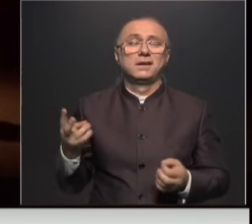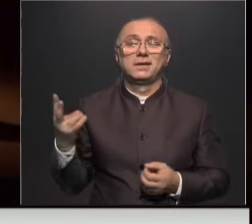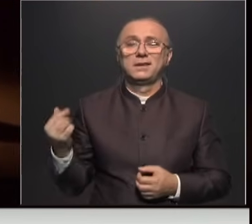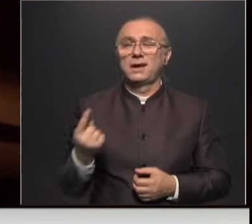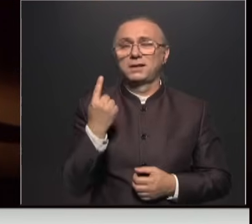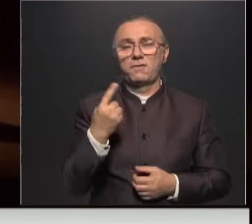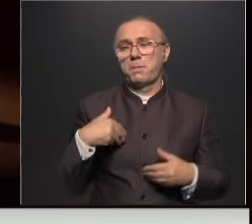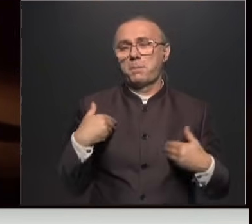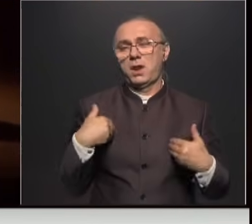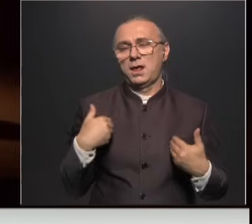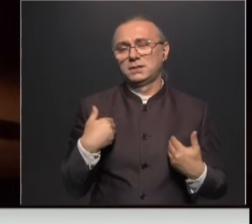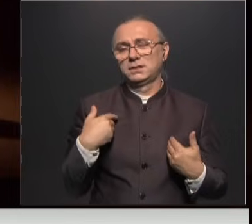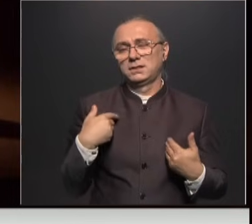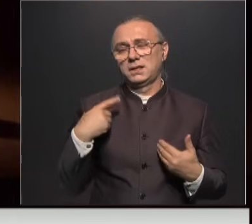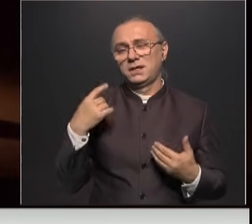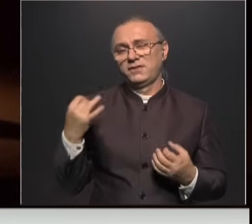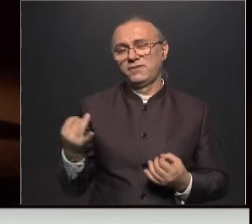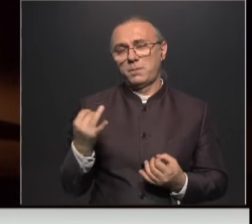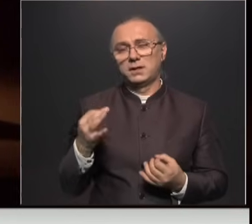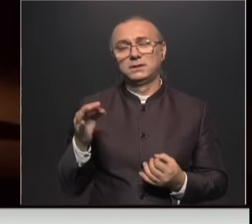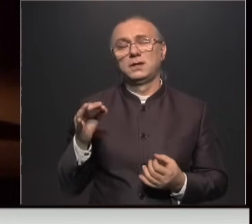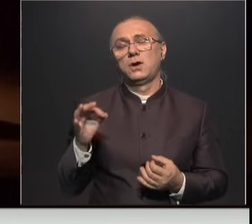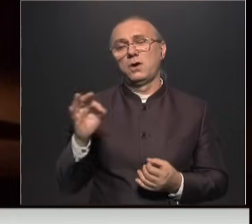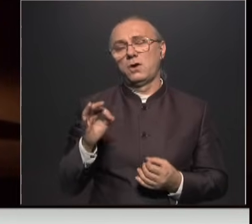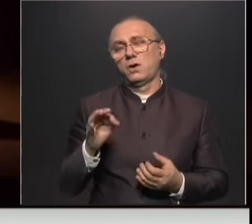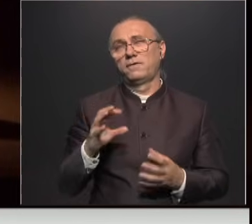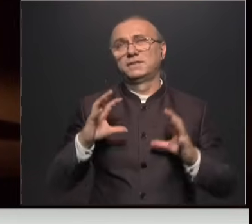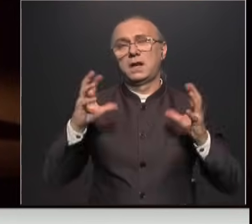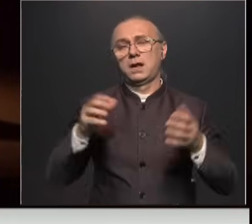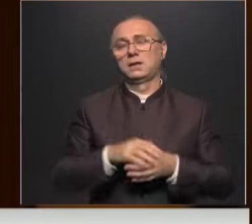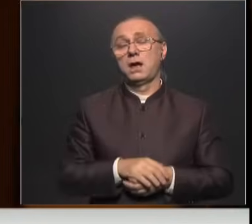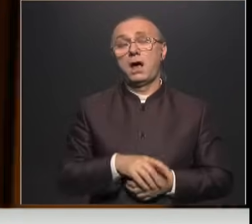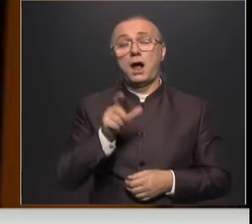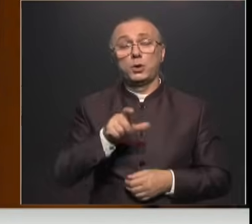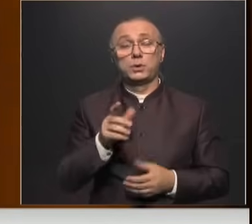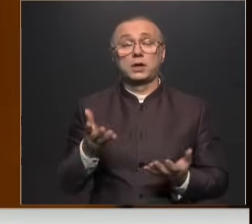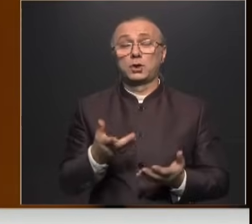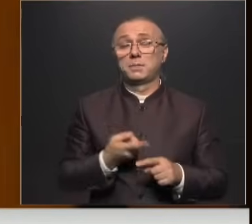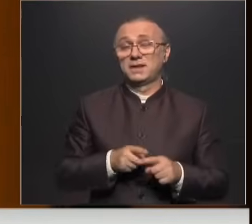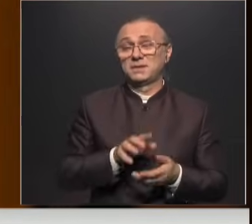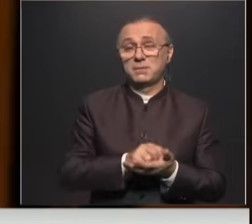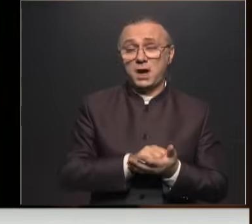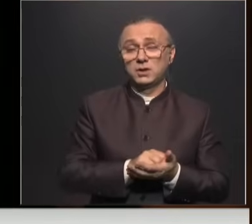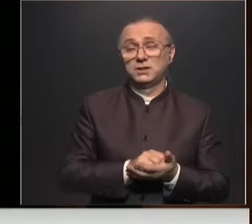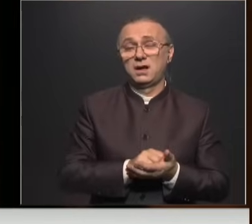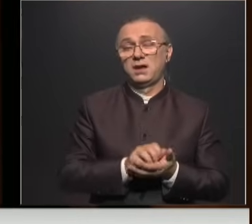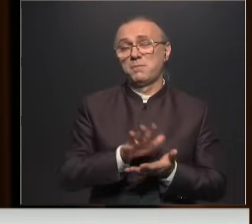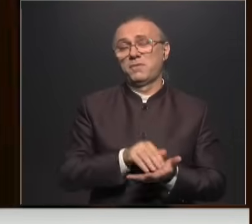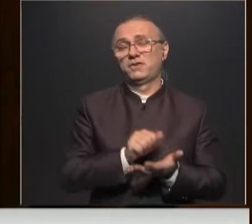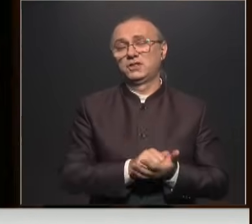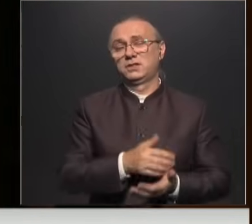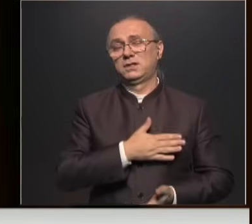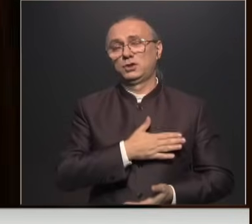а многие, погрузившись в эту псевдонауку, серьезно повредились душой. Так что, если в тебе живет